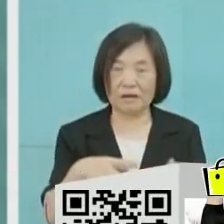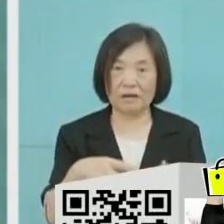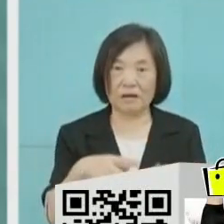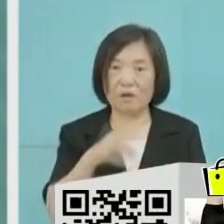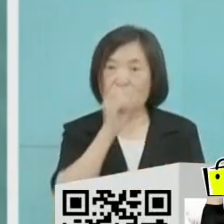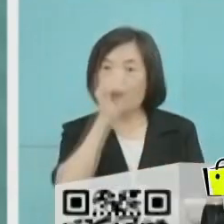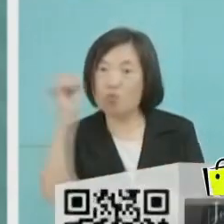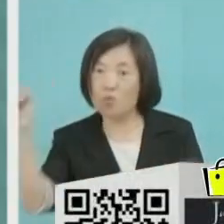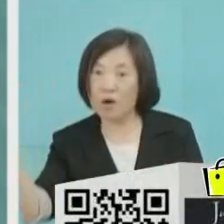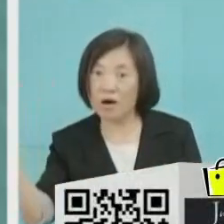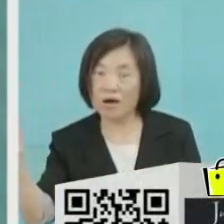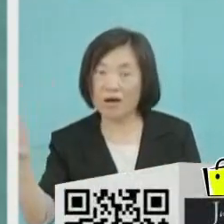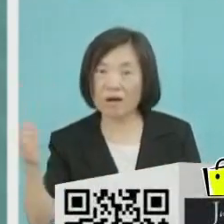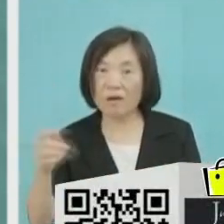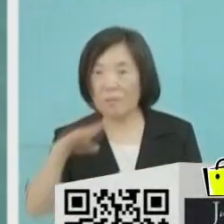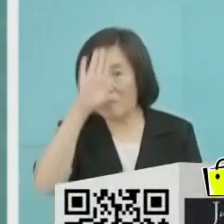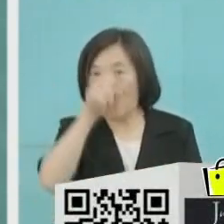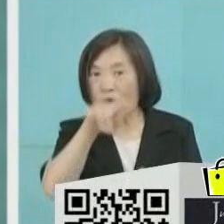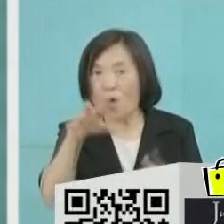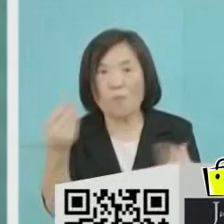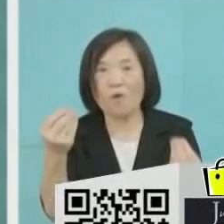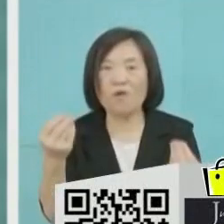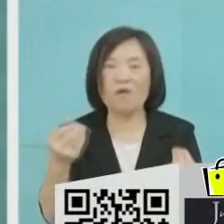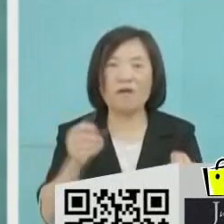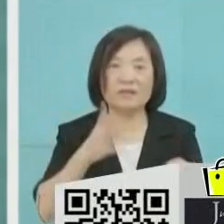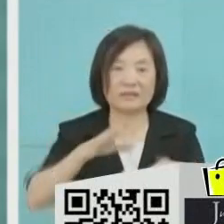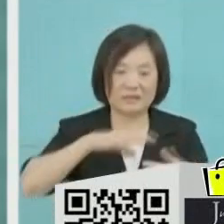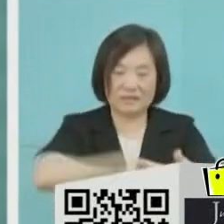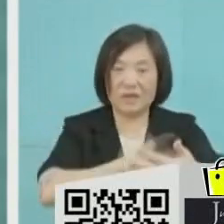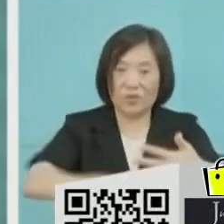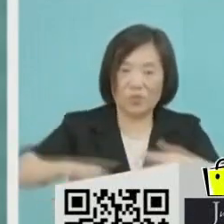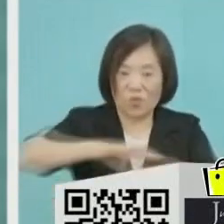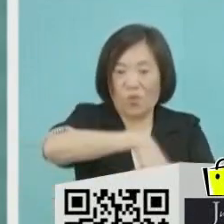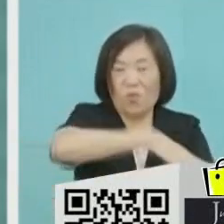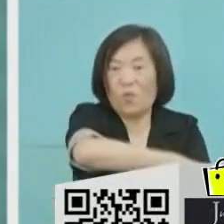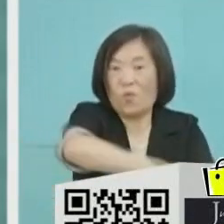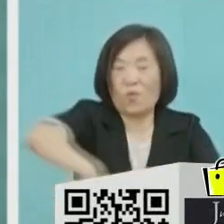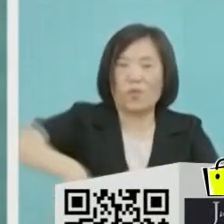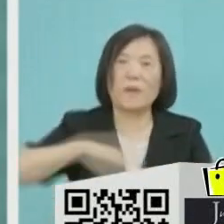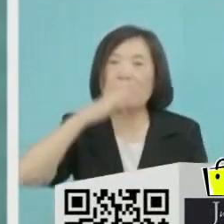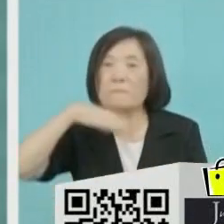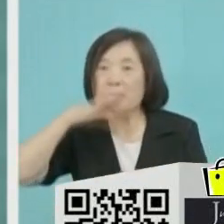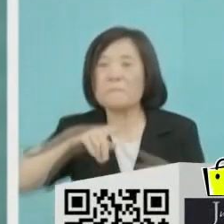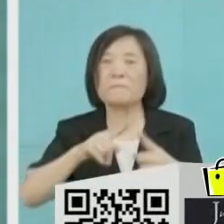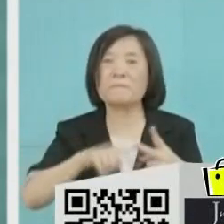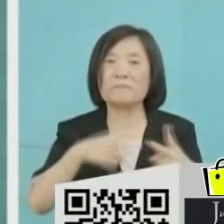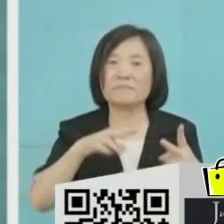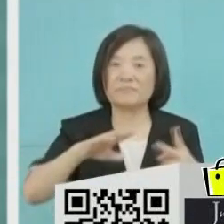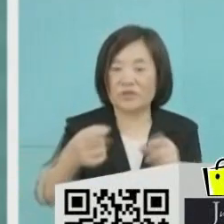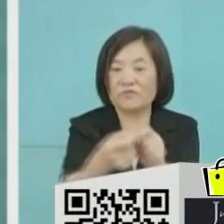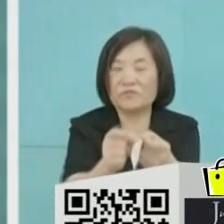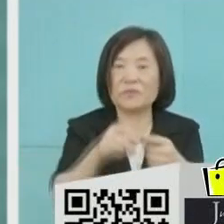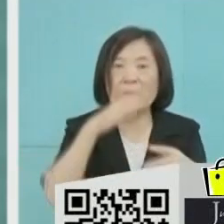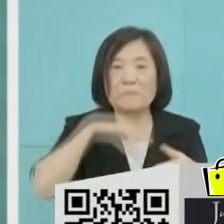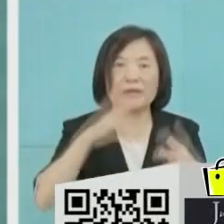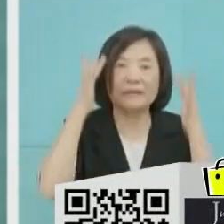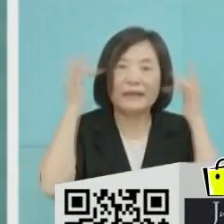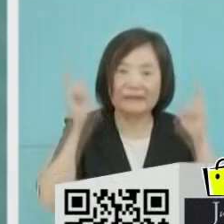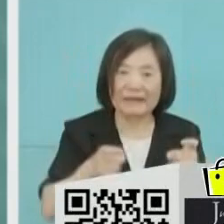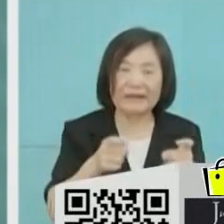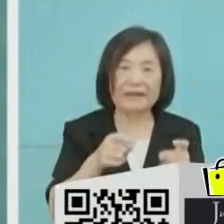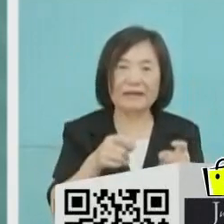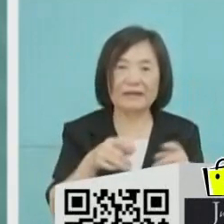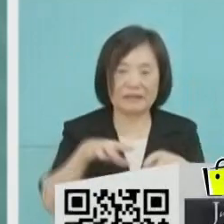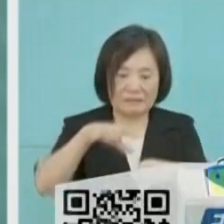案例，可是哦，围绕着内湖区哦，从新北市的汐止到我们自己台北市的南港，就